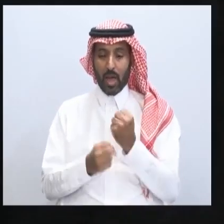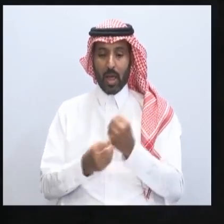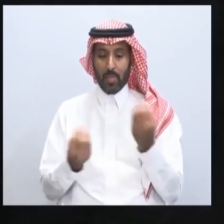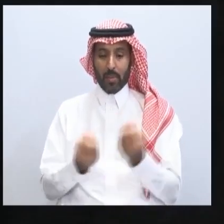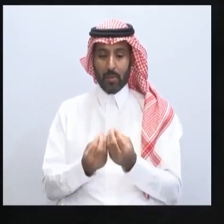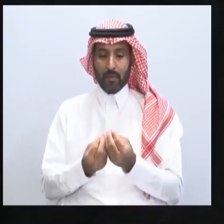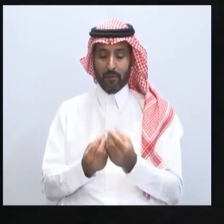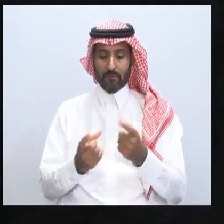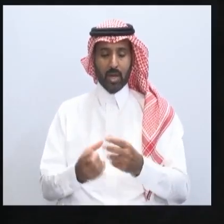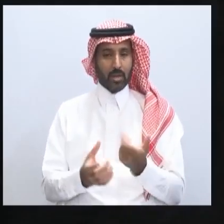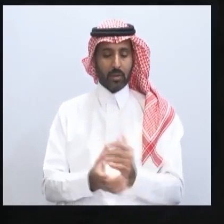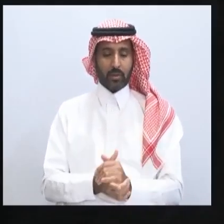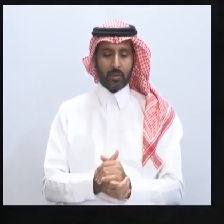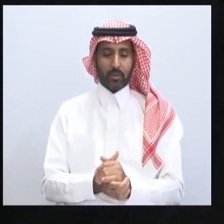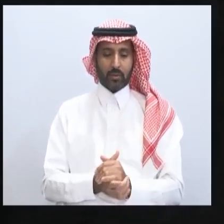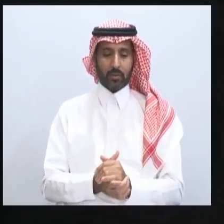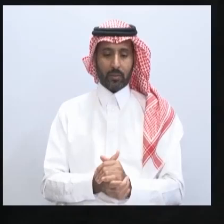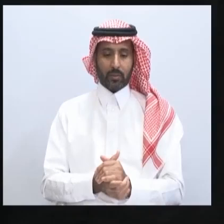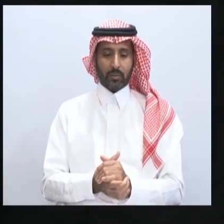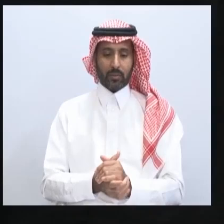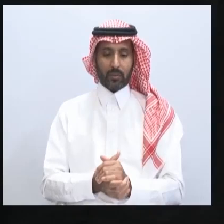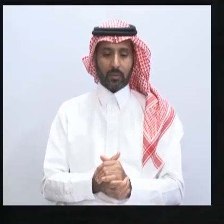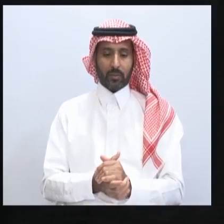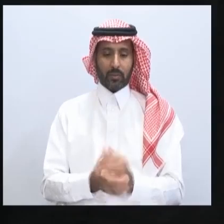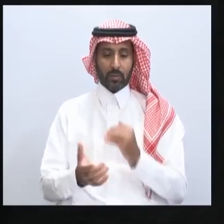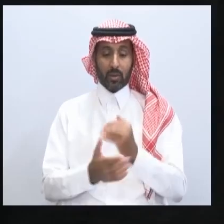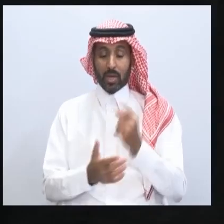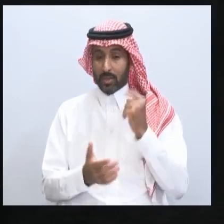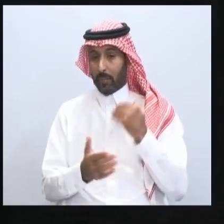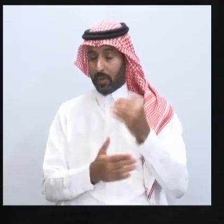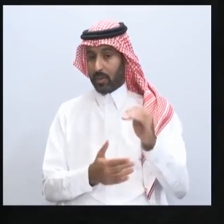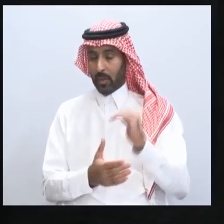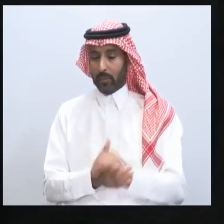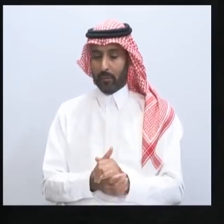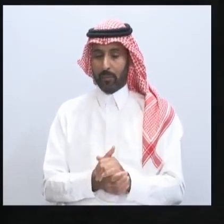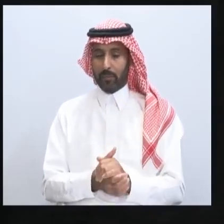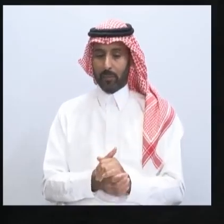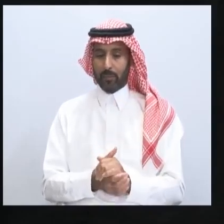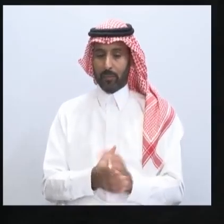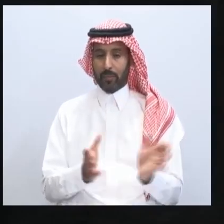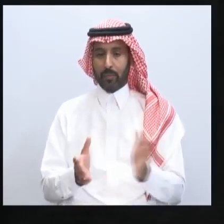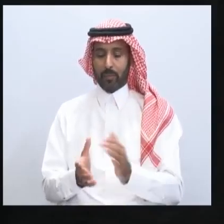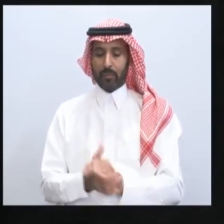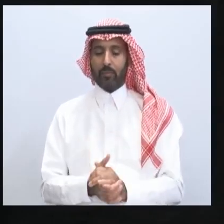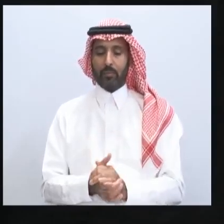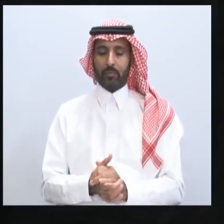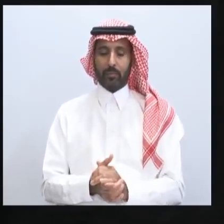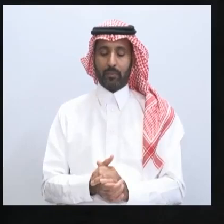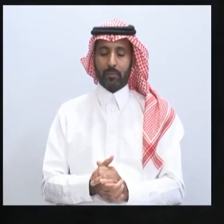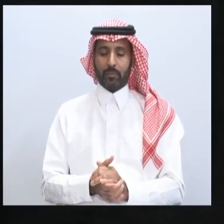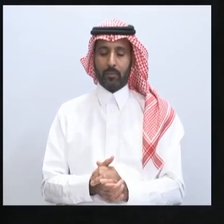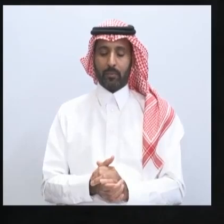فريق من وجهه نظركم اريد ان استمع الى اجاباتكم بارك الله